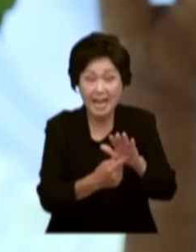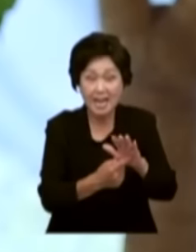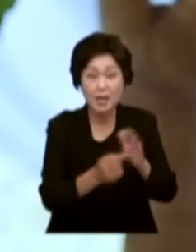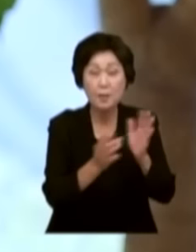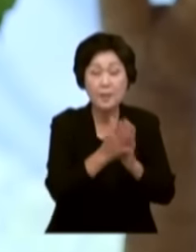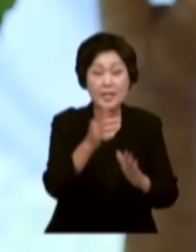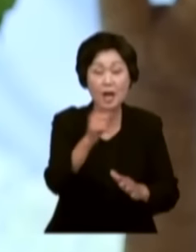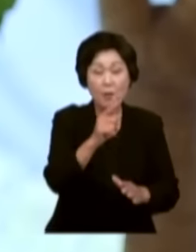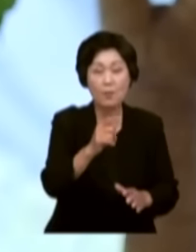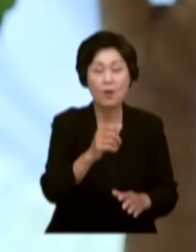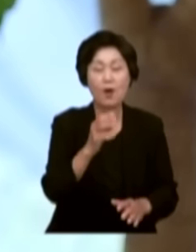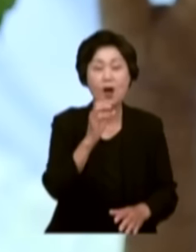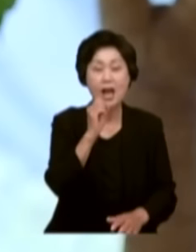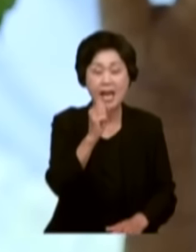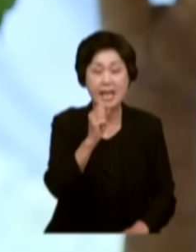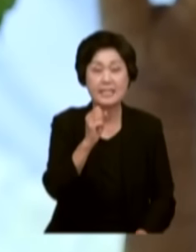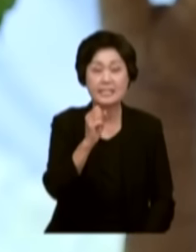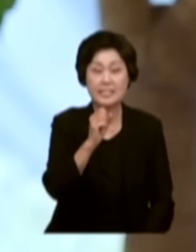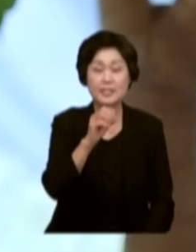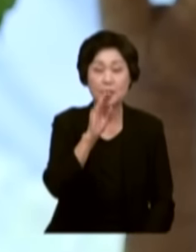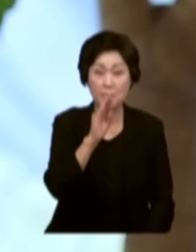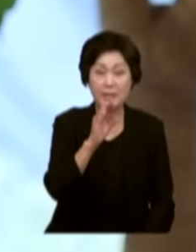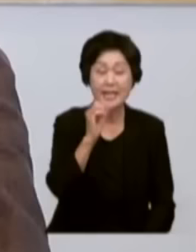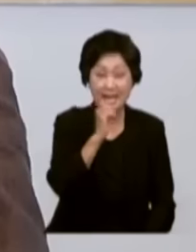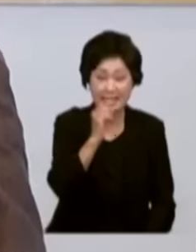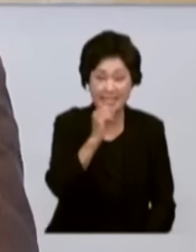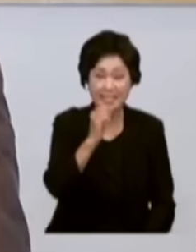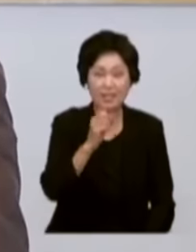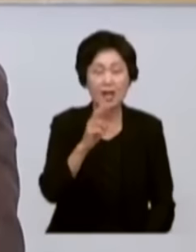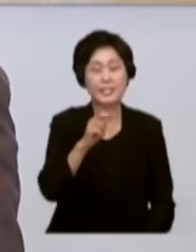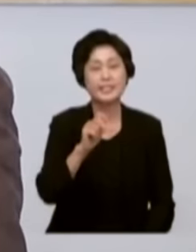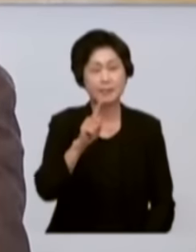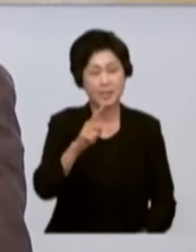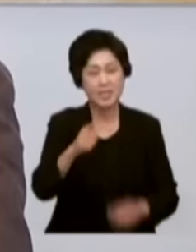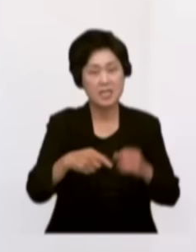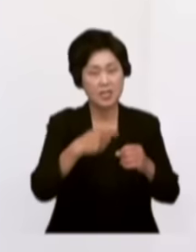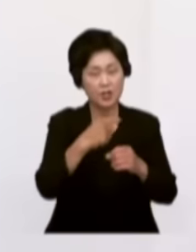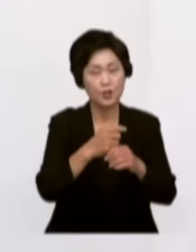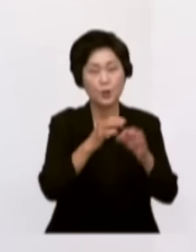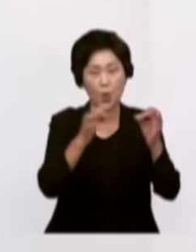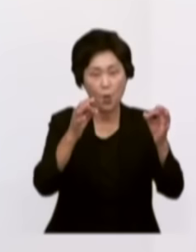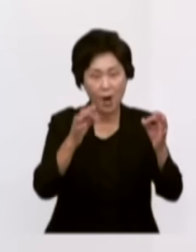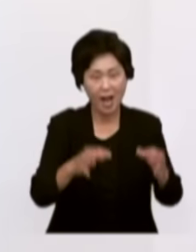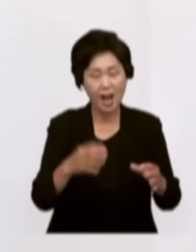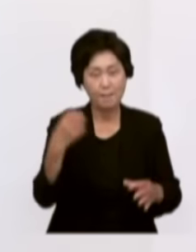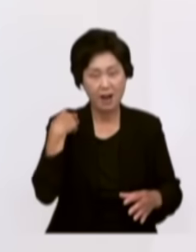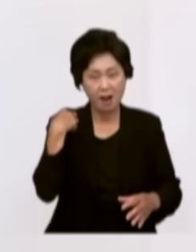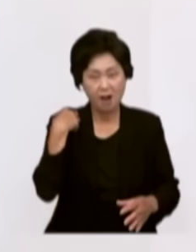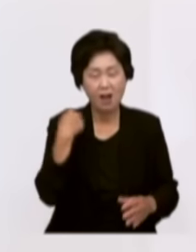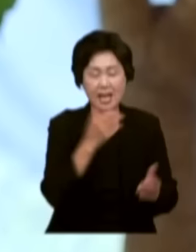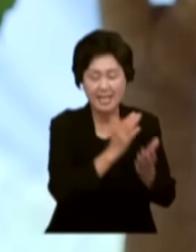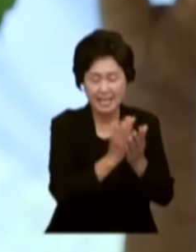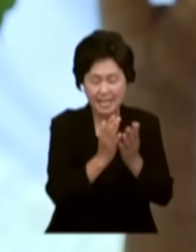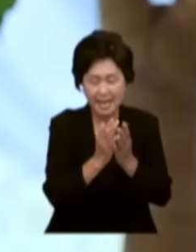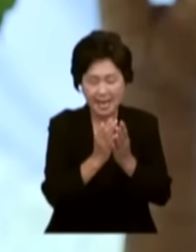SBS 한밤의 TV 연애로 무려 21년 동안 리포터 자리를 지키시며 다양한 스타들을